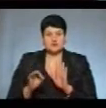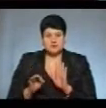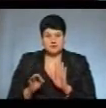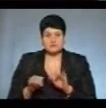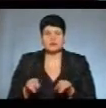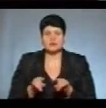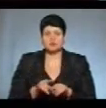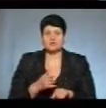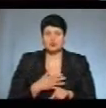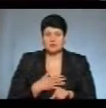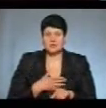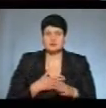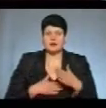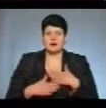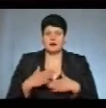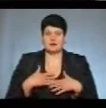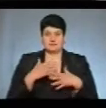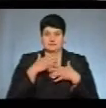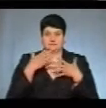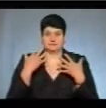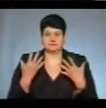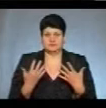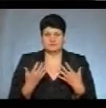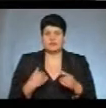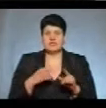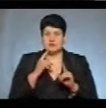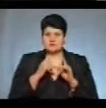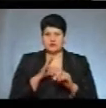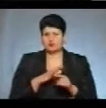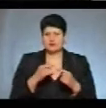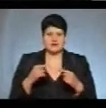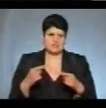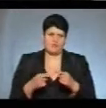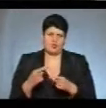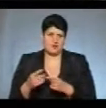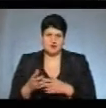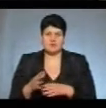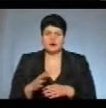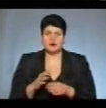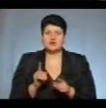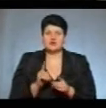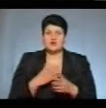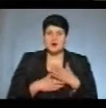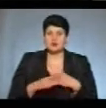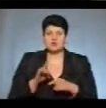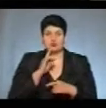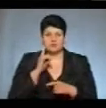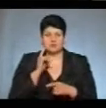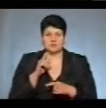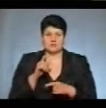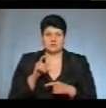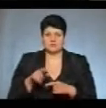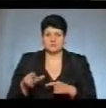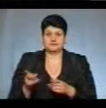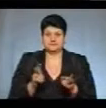Так що в нас радості немає меж. На зборах були різні покоління. І що радує, що молоде покоління так само взяло